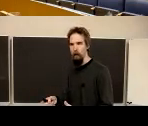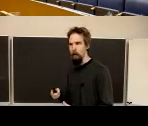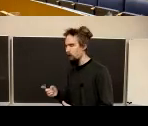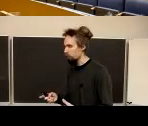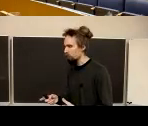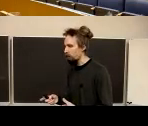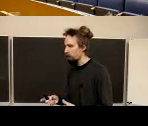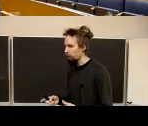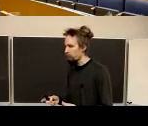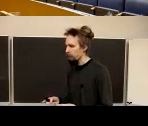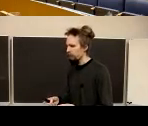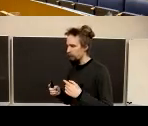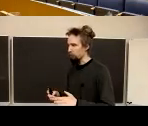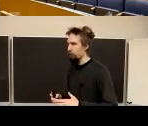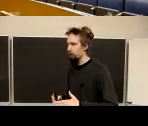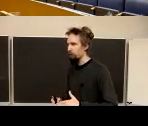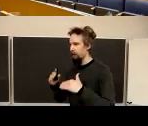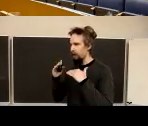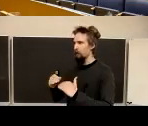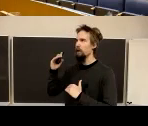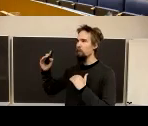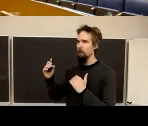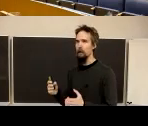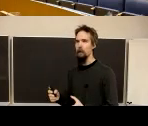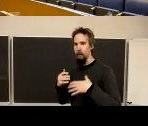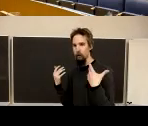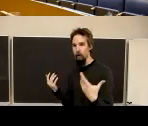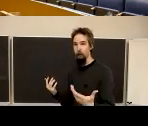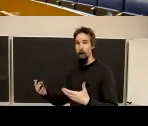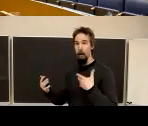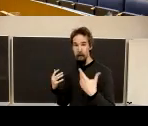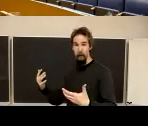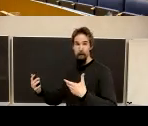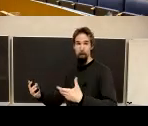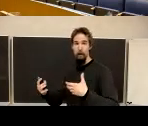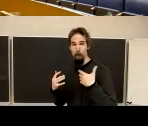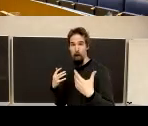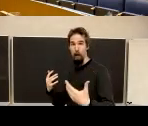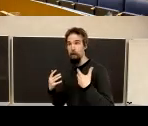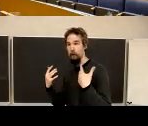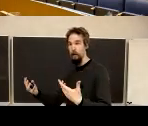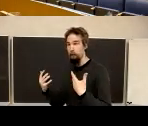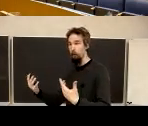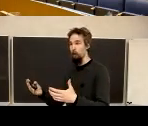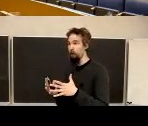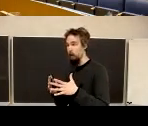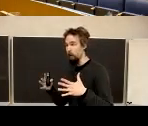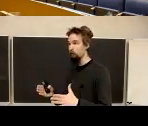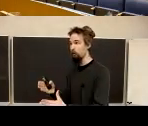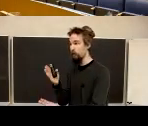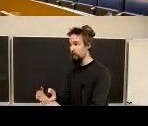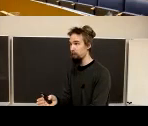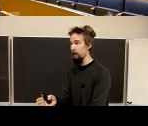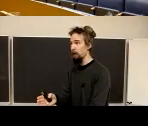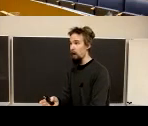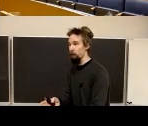mun gradussa paljon, ja ajatus, ja tässäkin on niin kuin monta tasoa, että toisaalta voidaan ajatella ihan tämmöinen niin kuin nautinto ja kipu on tavallaan yksi